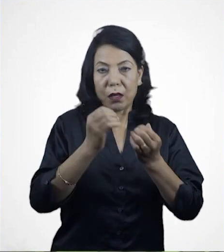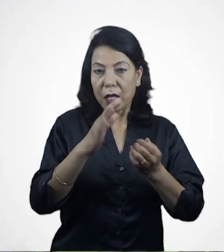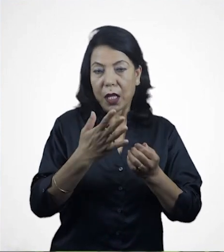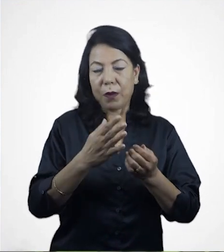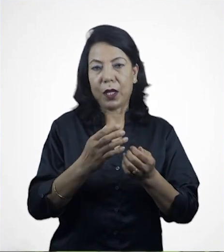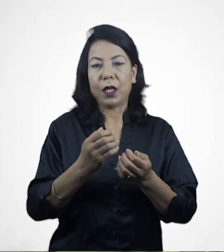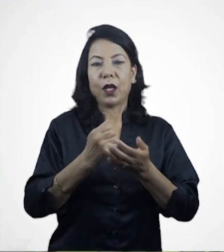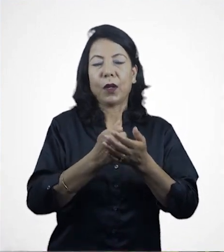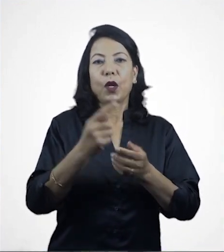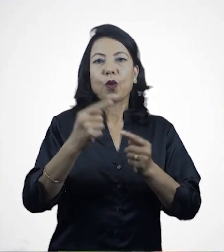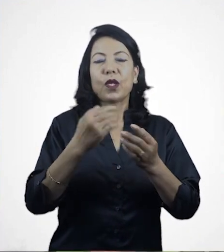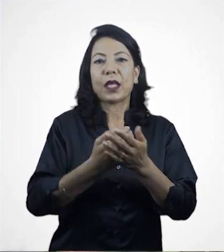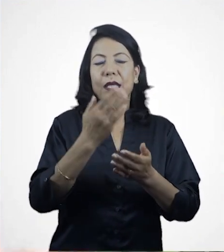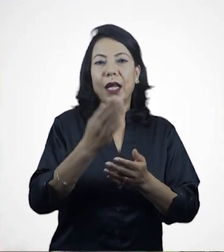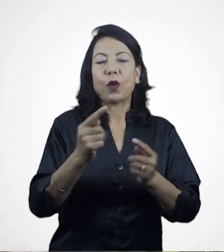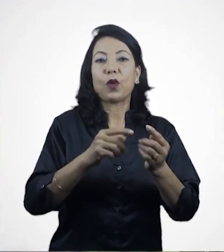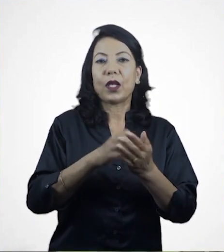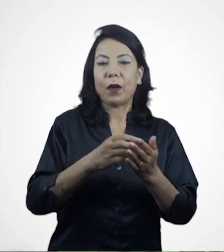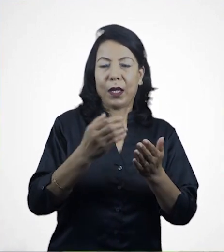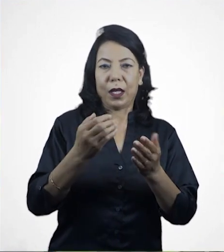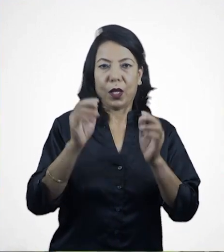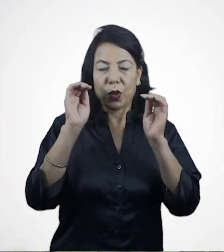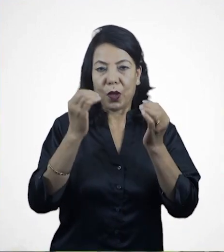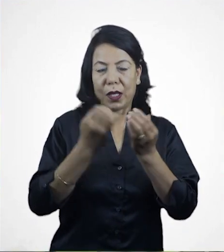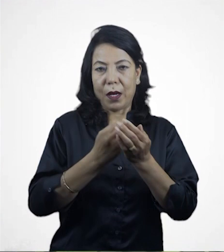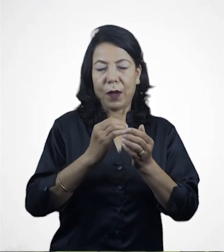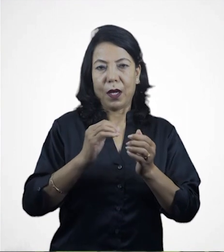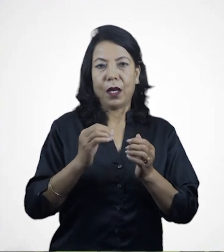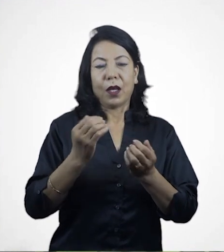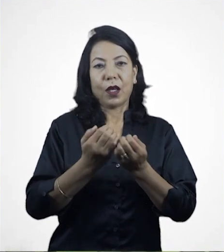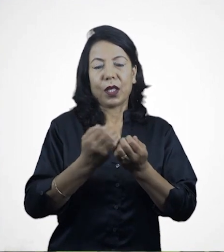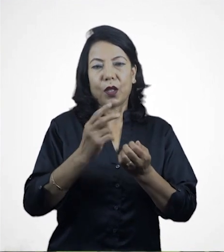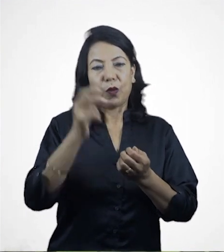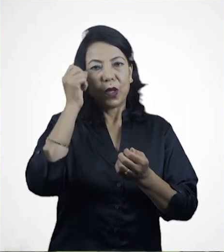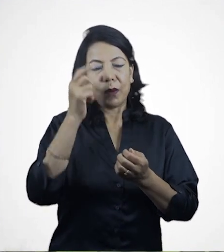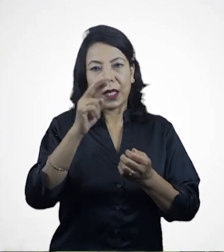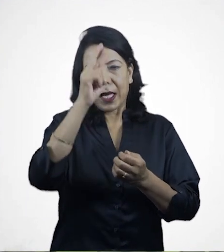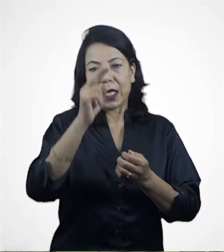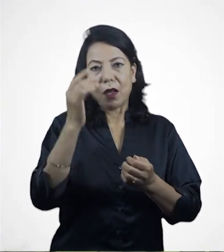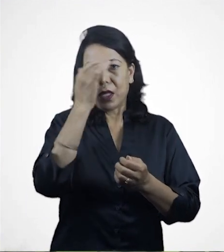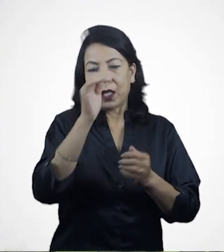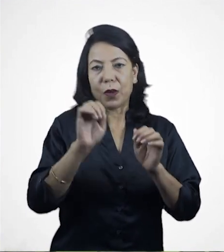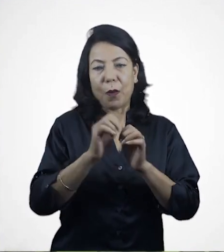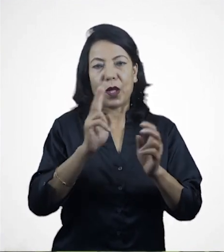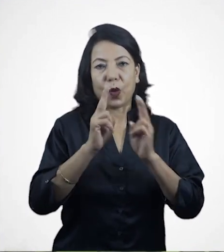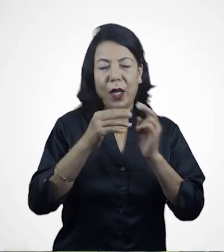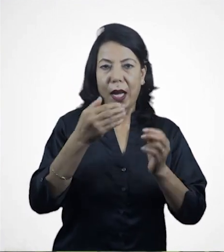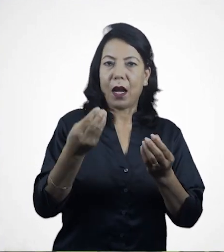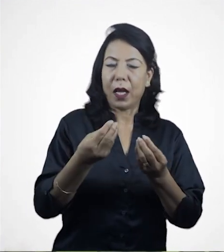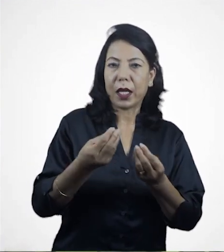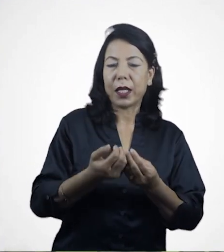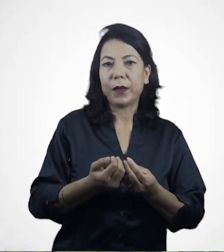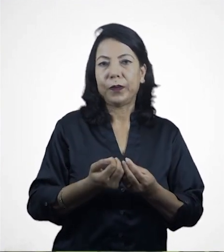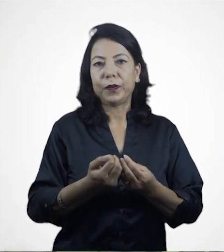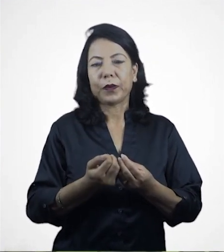सके देखी। कियर गरणी काँ हो कुल सस्ताली चाईनी कियर गरणों चा त्योकुरू बुद्न न बरे। राज्यले अटीजम संबन्धी कुरा आलाई चाईनी अलकिती